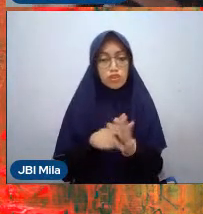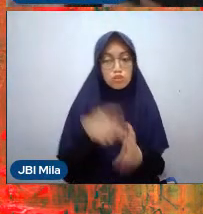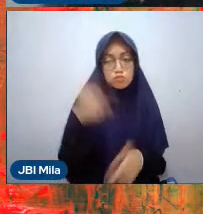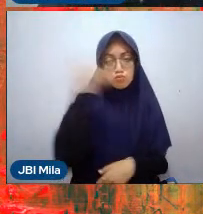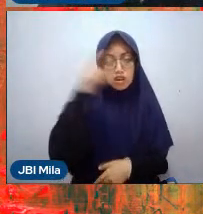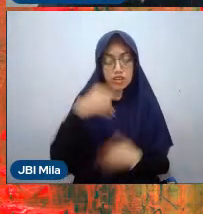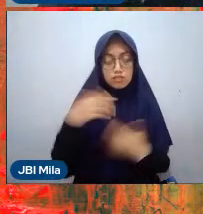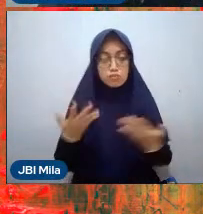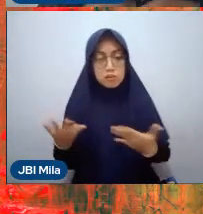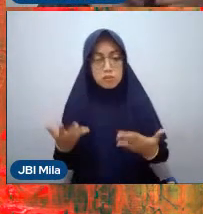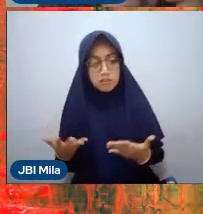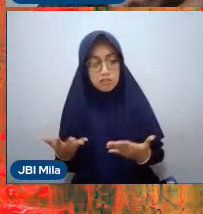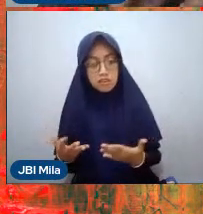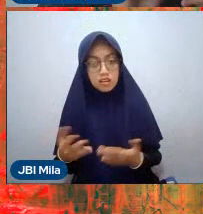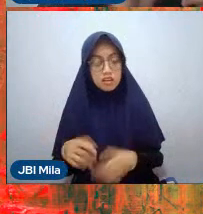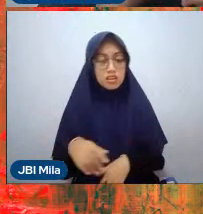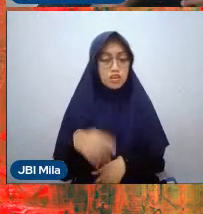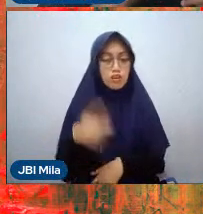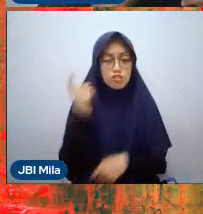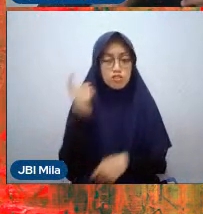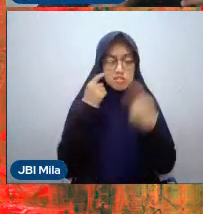begini begini begini begini. Nah,